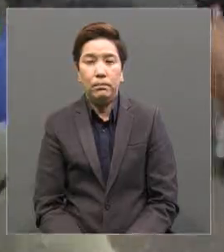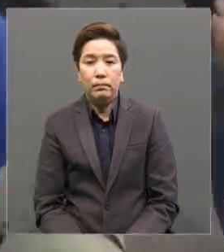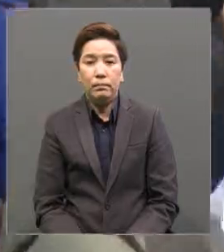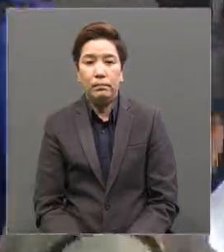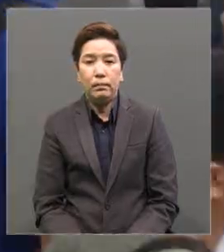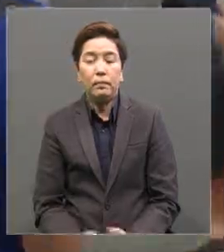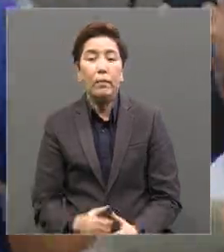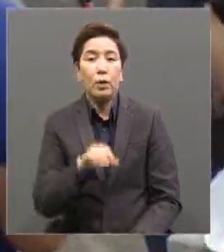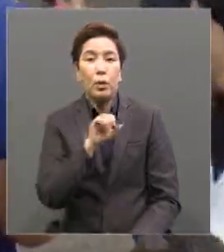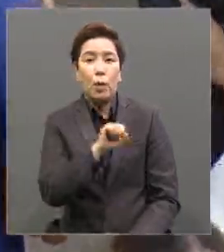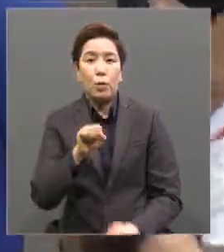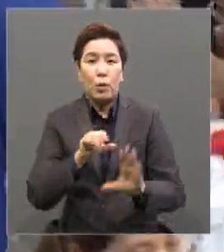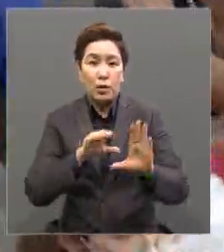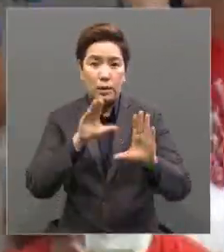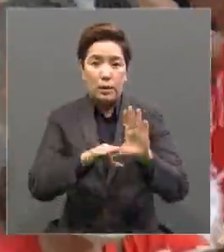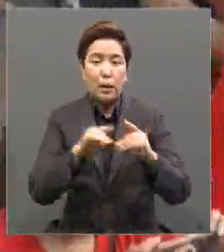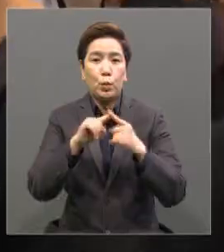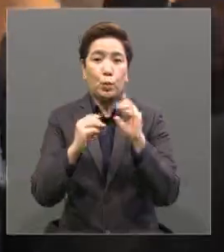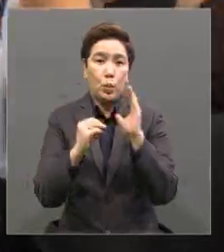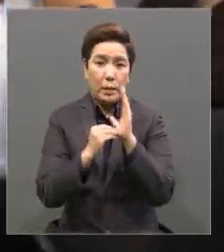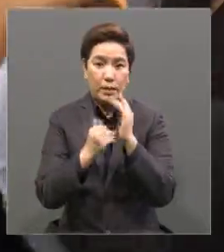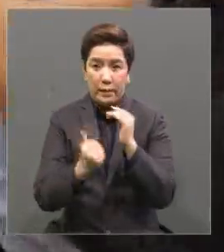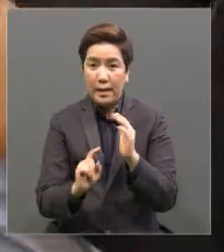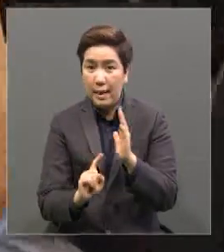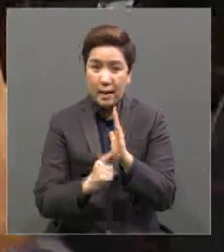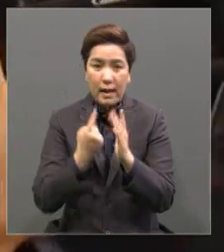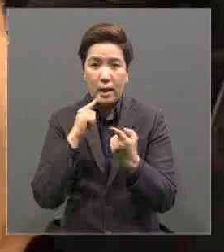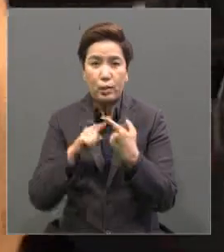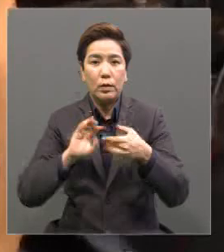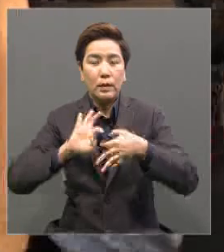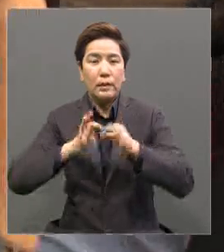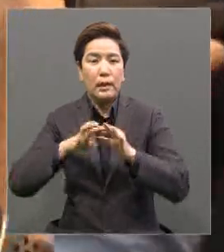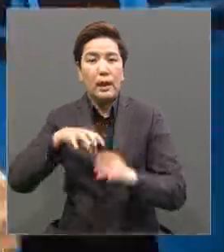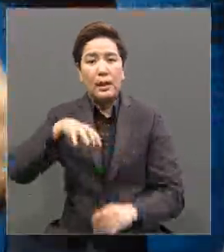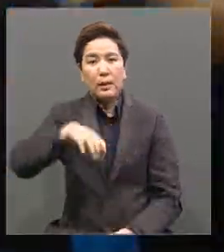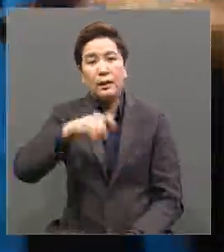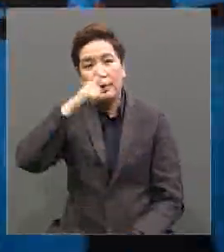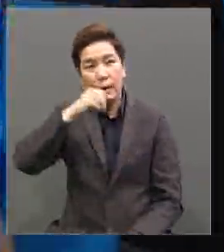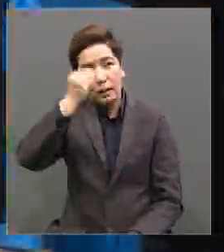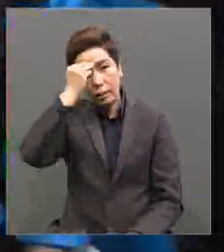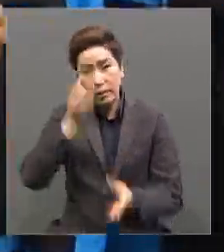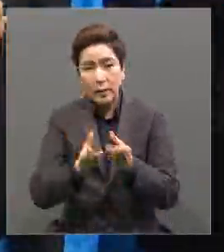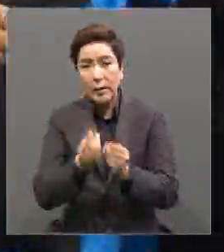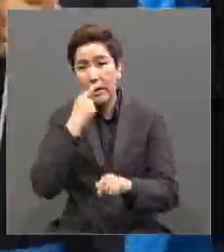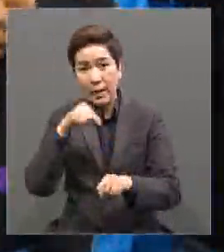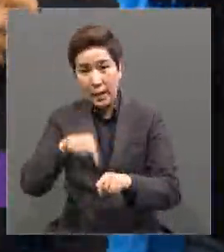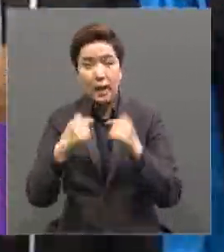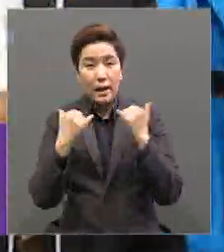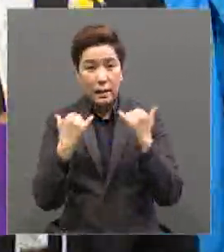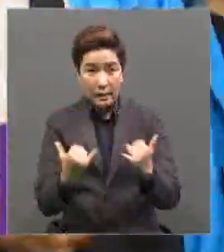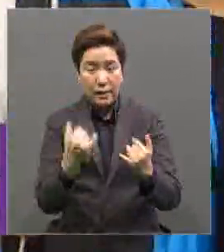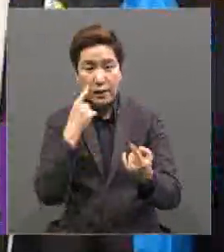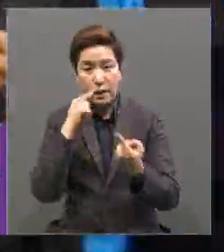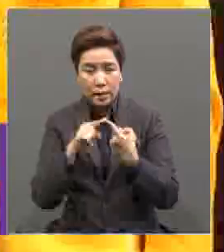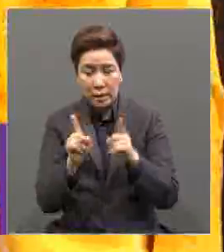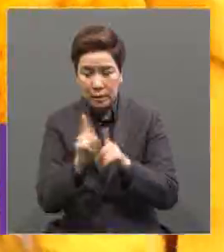การรับสมัครส.ส.แบบแบ่งเขตของกรุงเทพมหานครวันแรกนะครับที่อาคารกีฬาเวท2ศูนย์เยาวชนกรุงเทพมหานครไทยญี่ปุ่นดินแดง